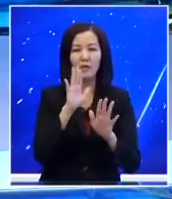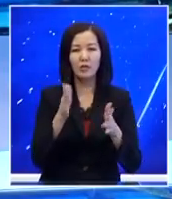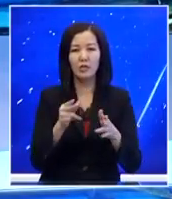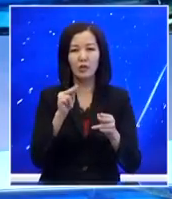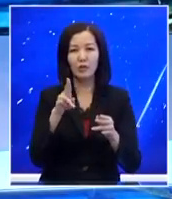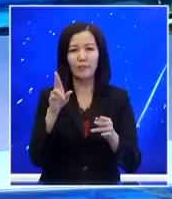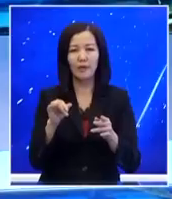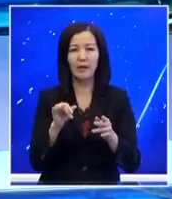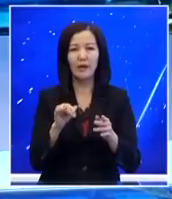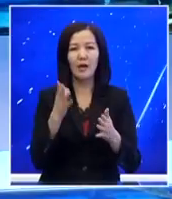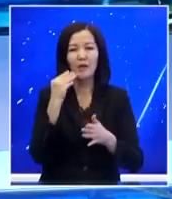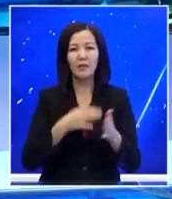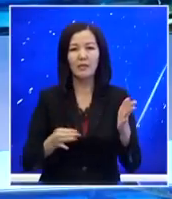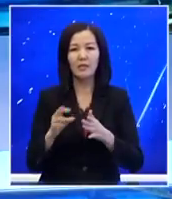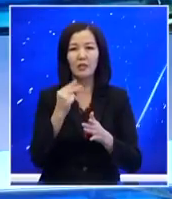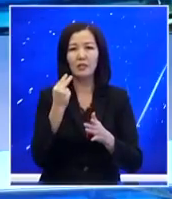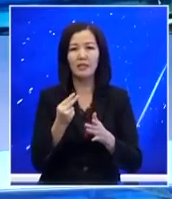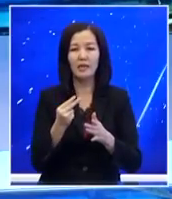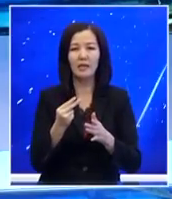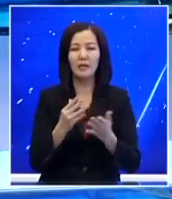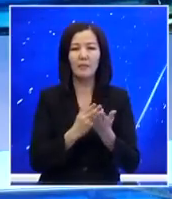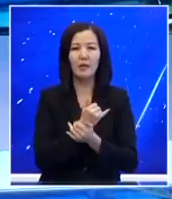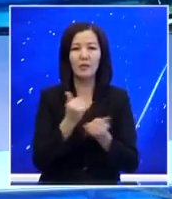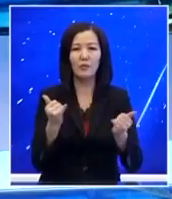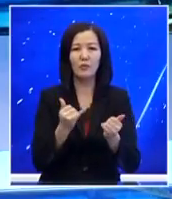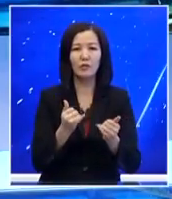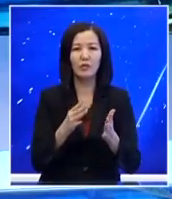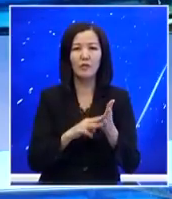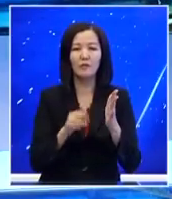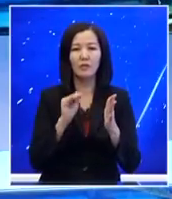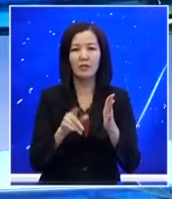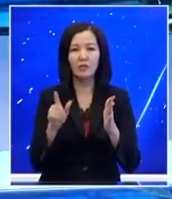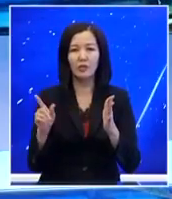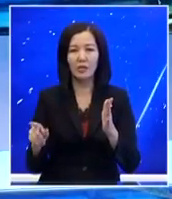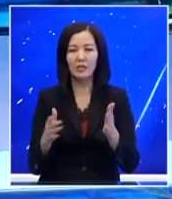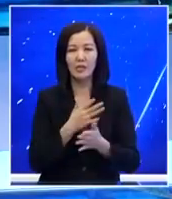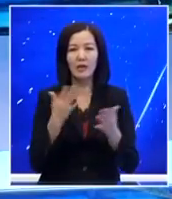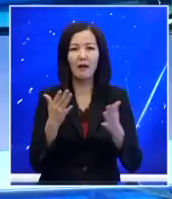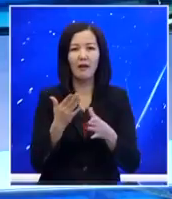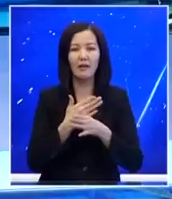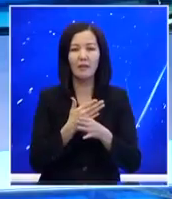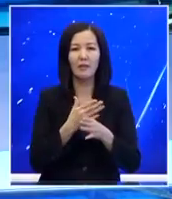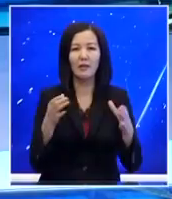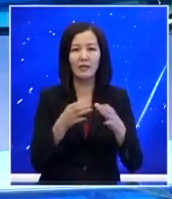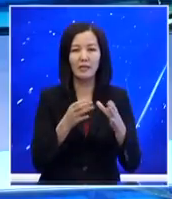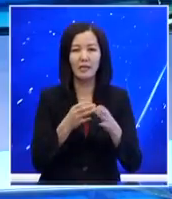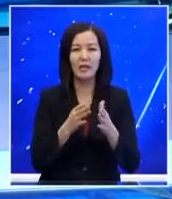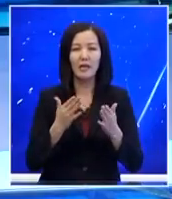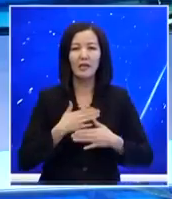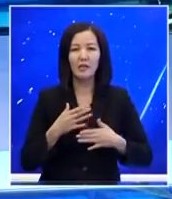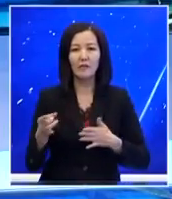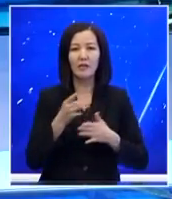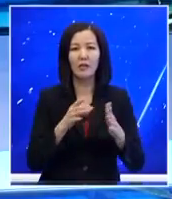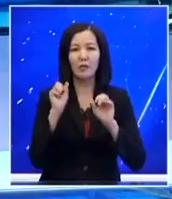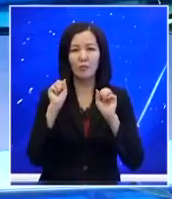чрезвычайного положения. В Алматинской области социальный пакет получат 90 тысяч граждан. Какая именно категория населения нашего региона